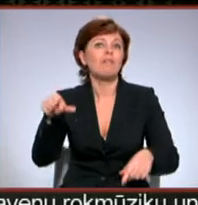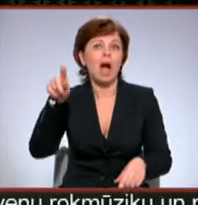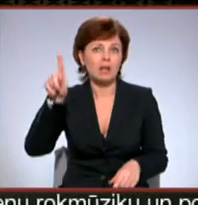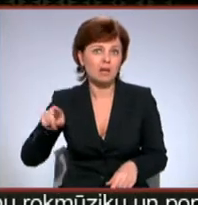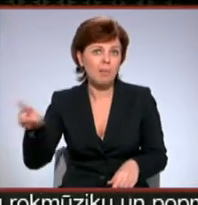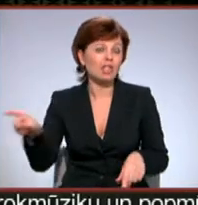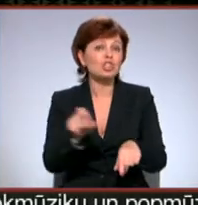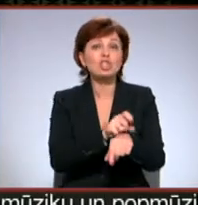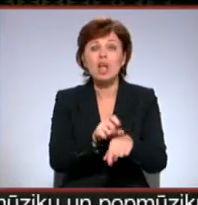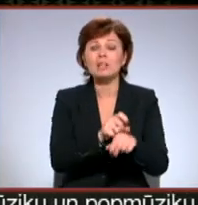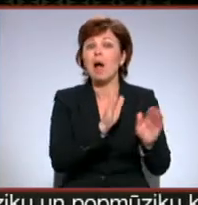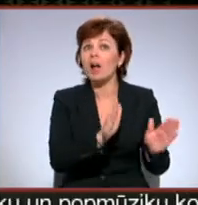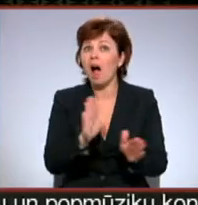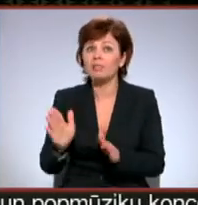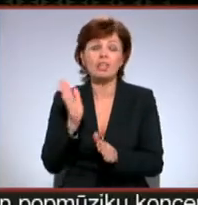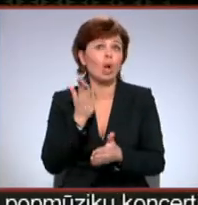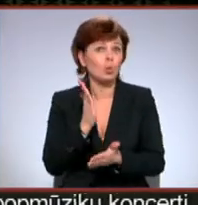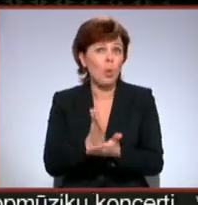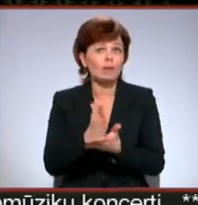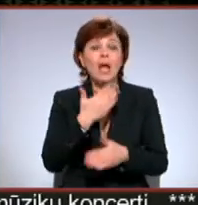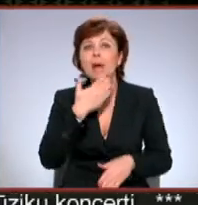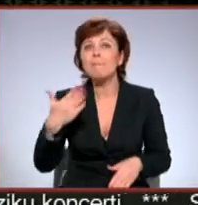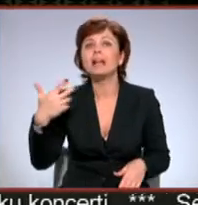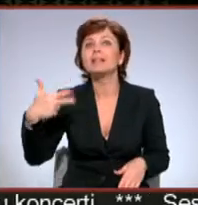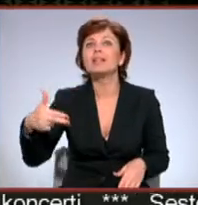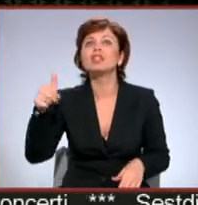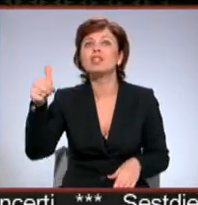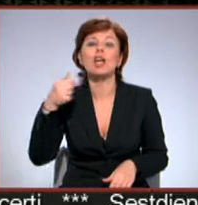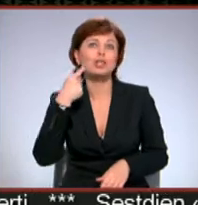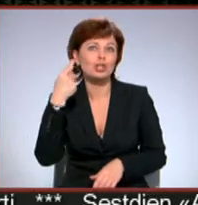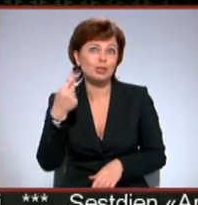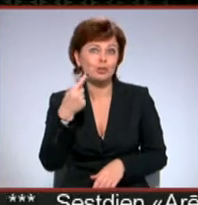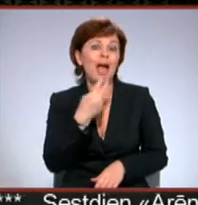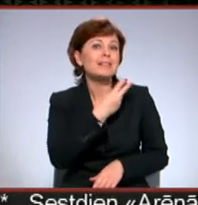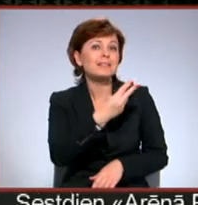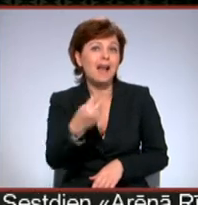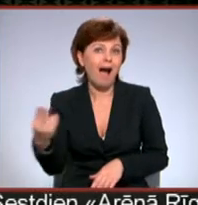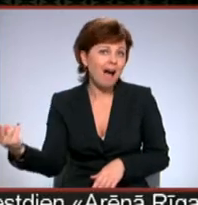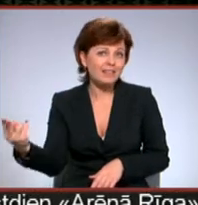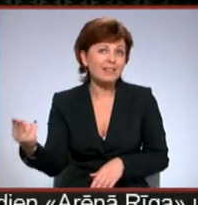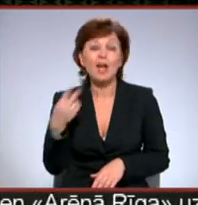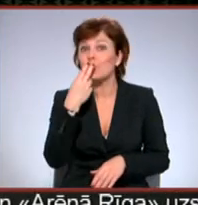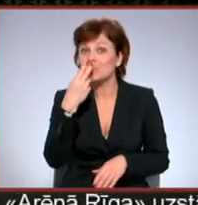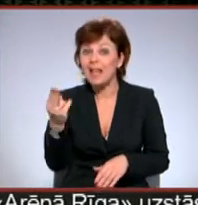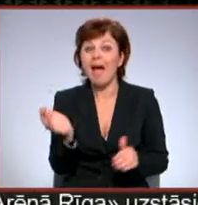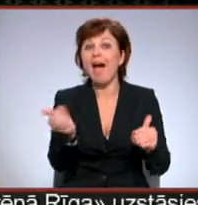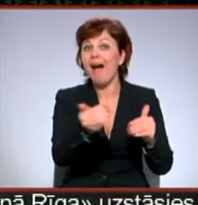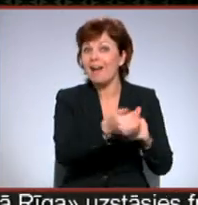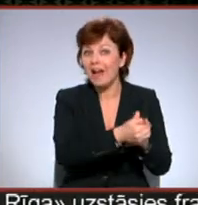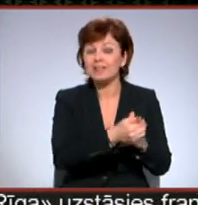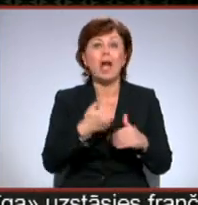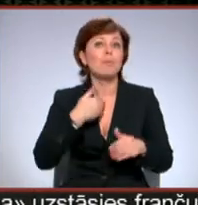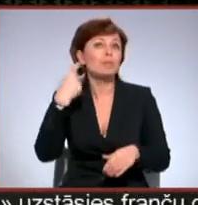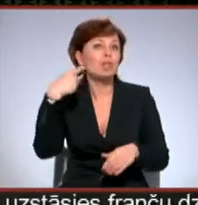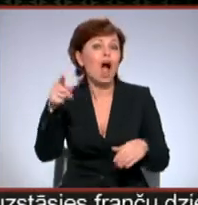bet vissprāgākie gatavošanās darbi notiek pēdējās 36 stundās. Jums, skatītāji, parasti tas paliek aiz kadra, bet mūsu radošā